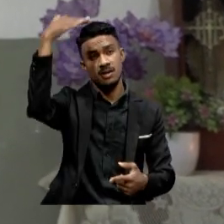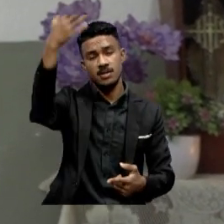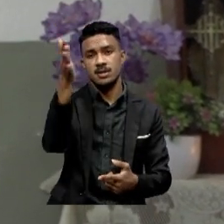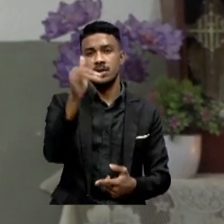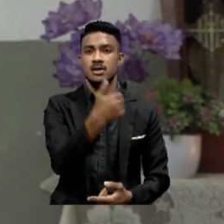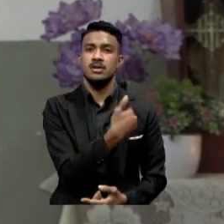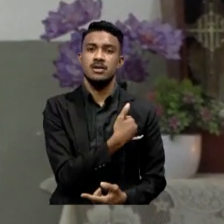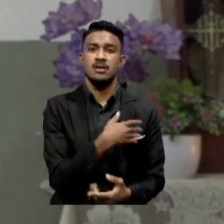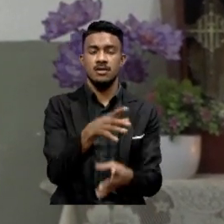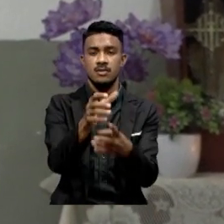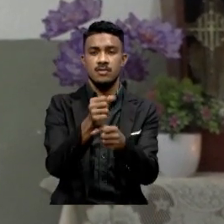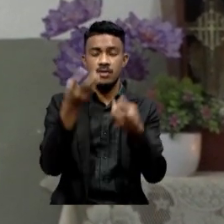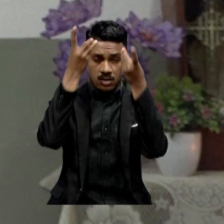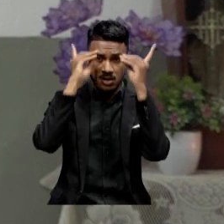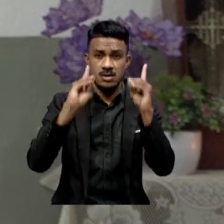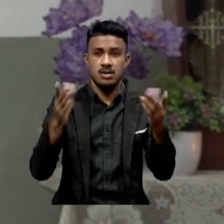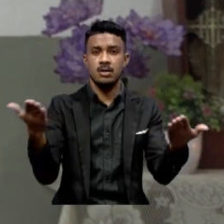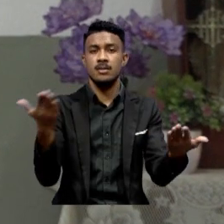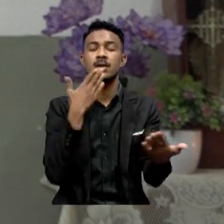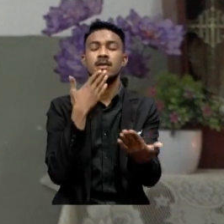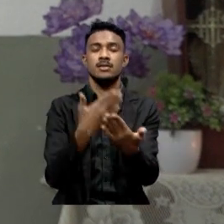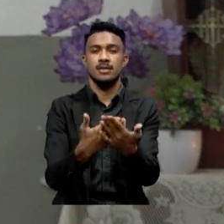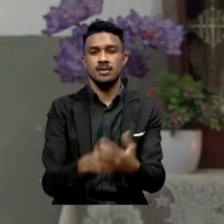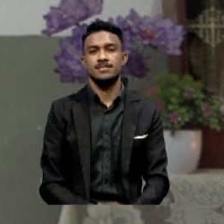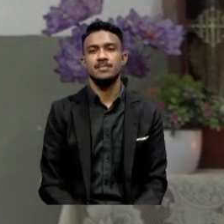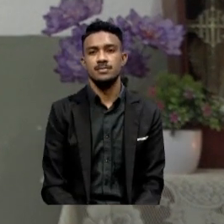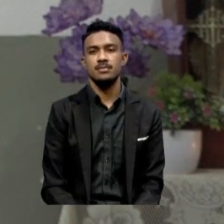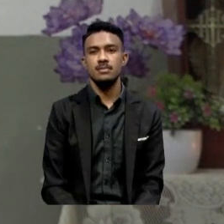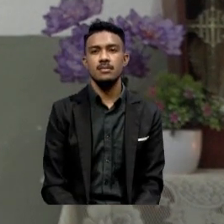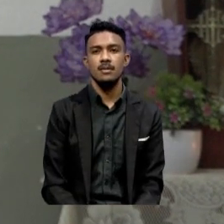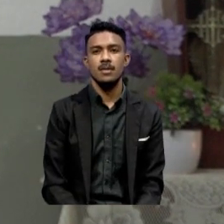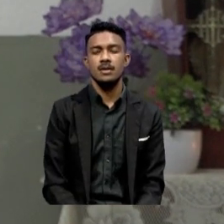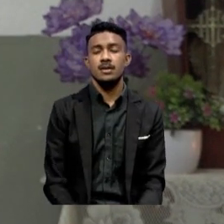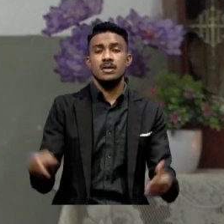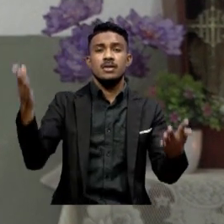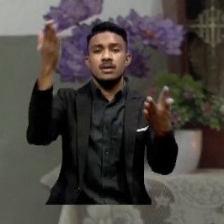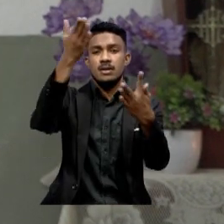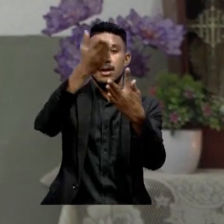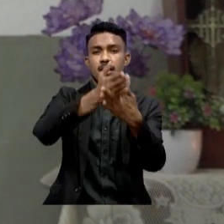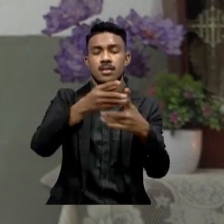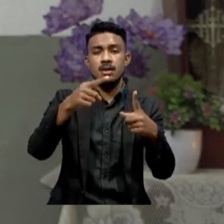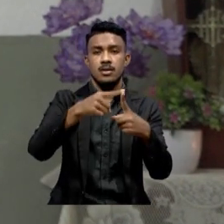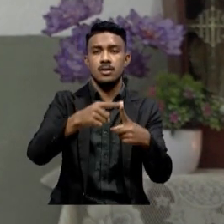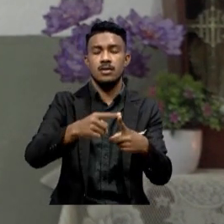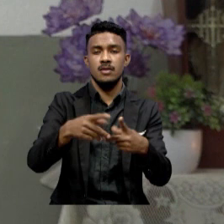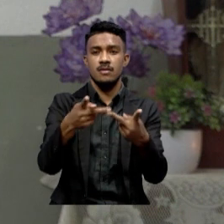sidau kola decision ide neve claro. I tama tobe seri suku